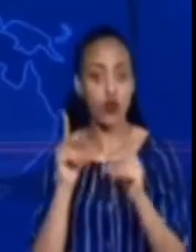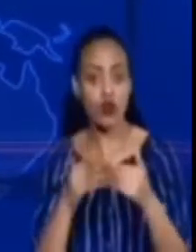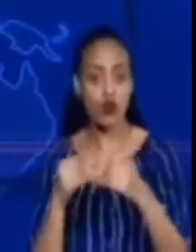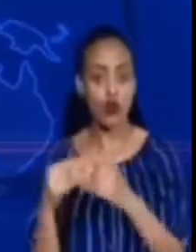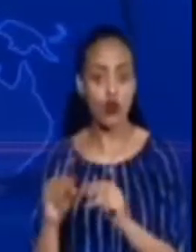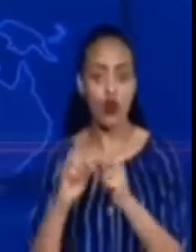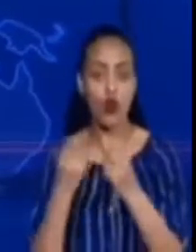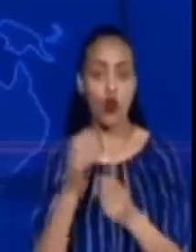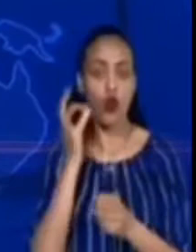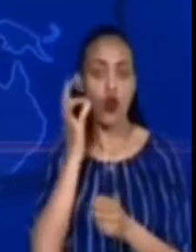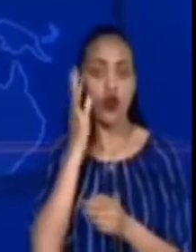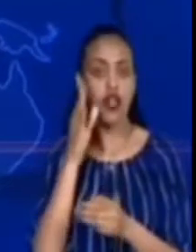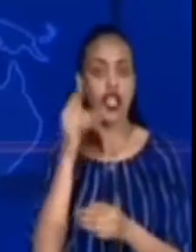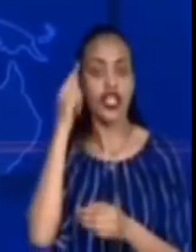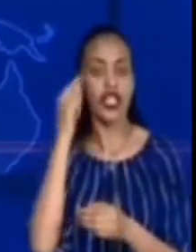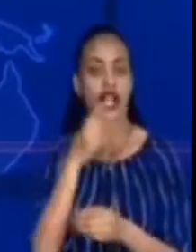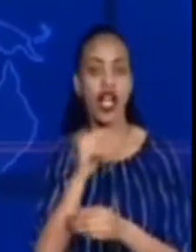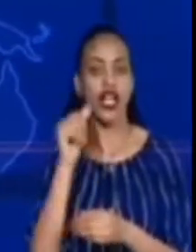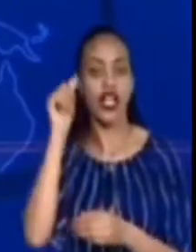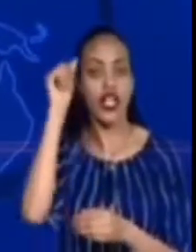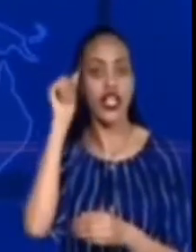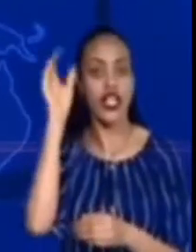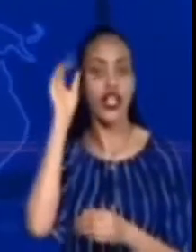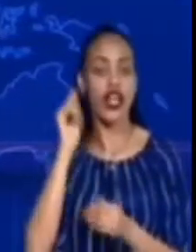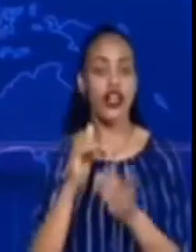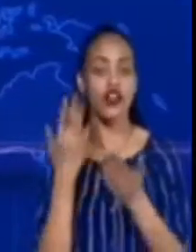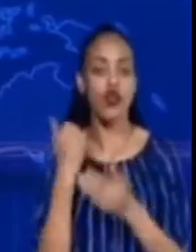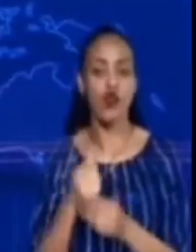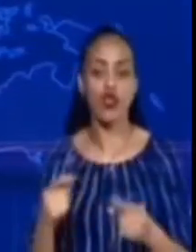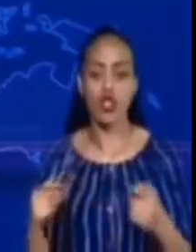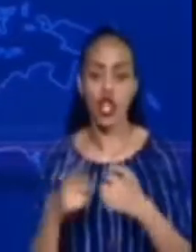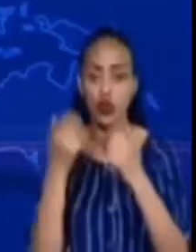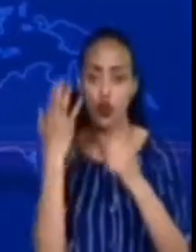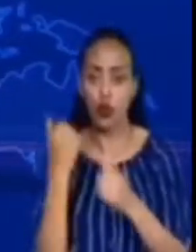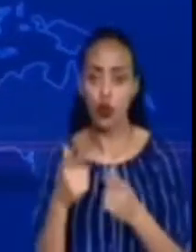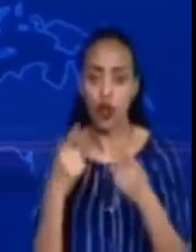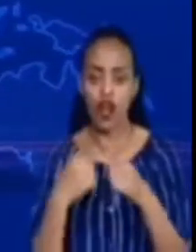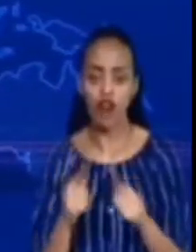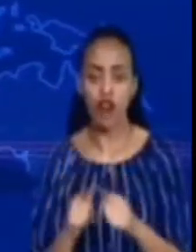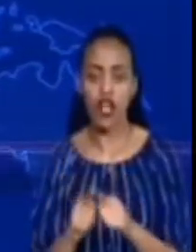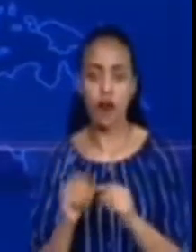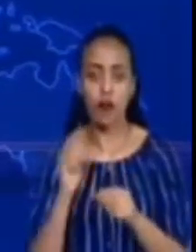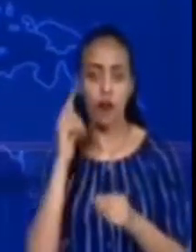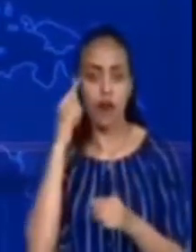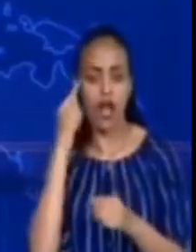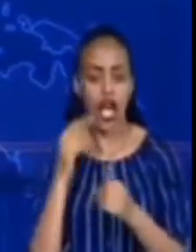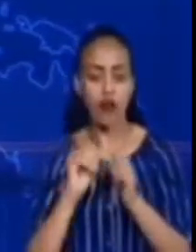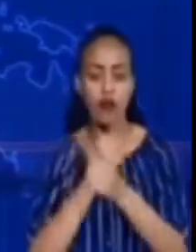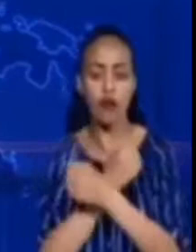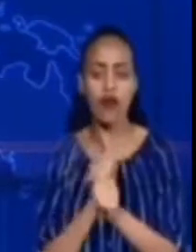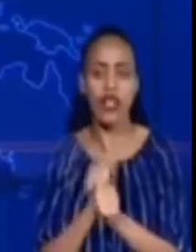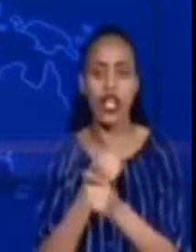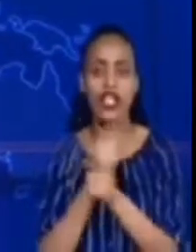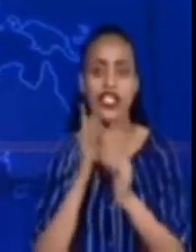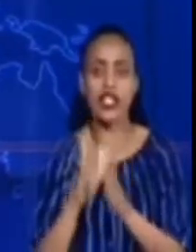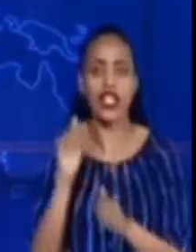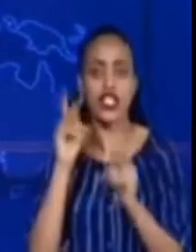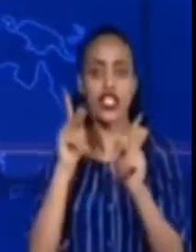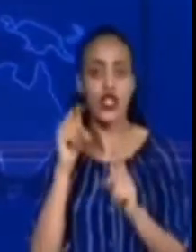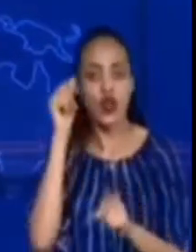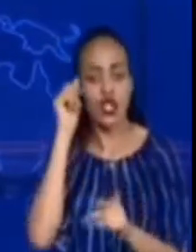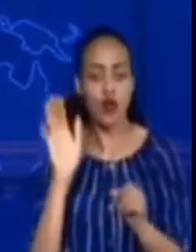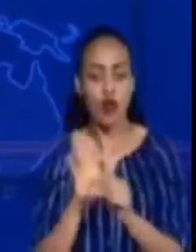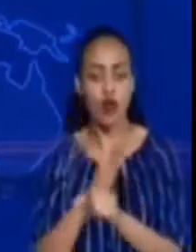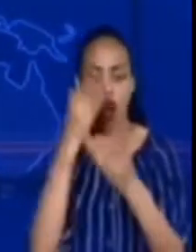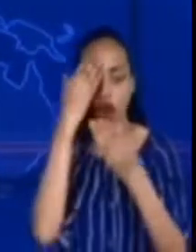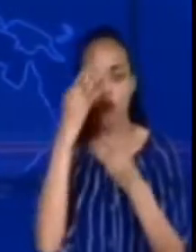ኢቪል አክሽን ነው። ሰይጣናዊ አስተሳሰብ፣ ሰይጣናዊ ሐሳብ፣ ሰይጣናዊ ምክርና ሰይጣናዊ ምክር ስላለ ማለት